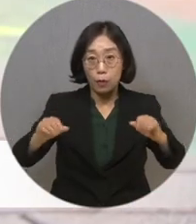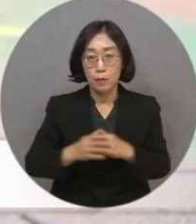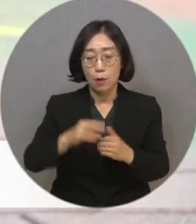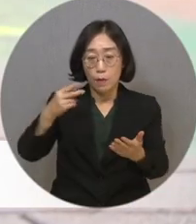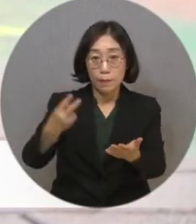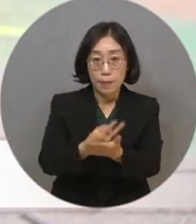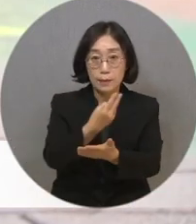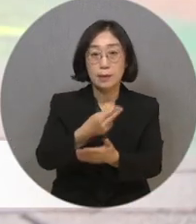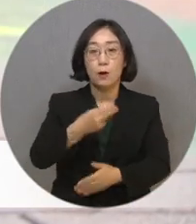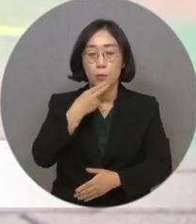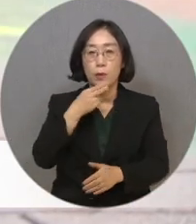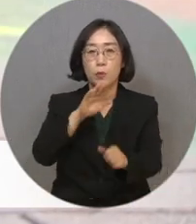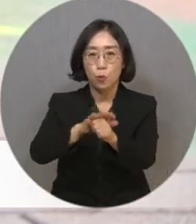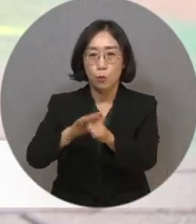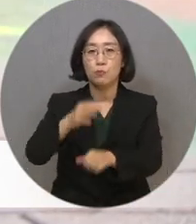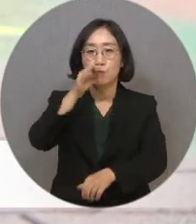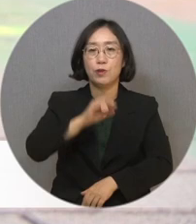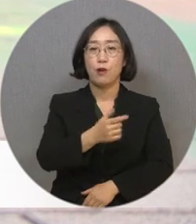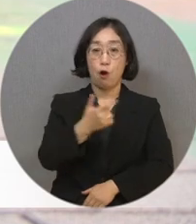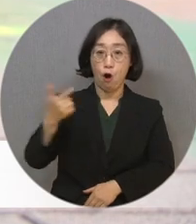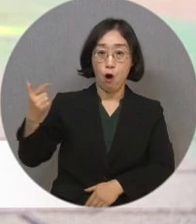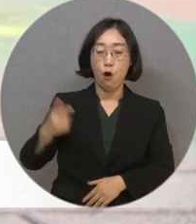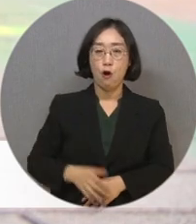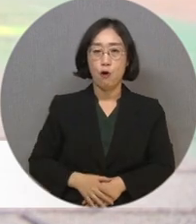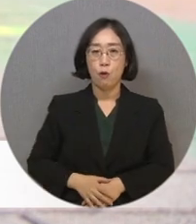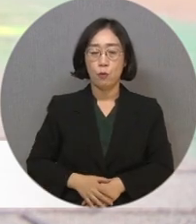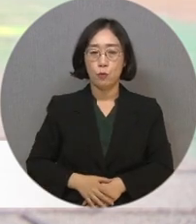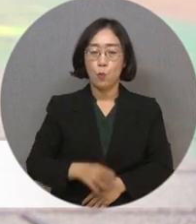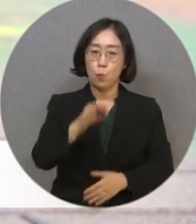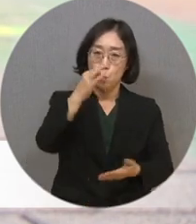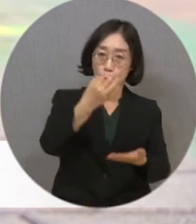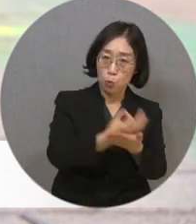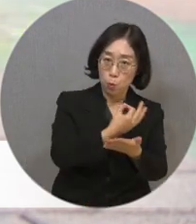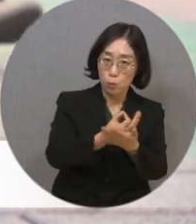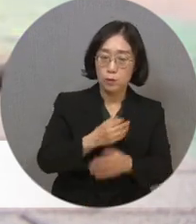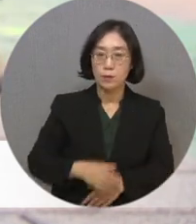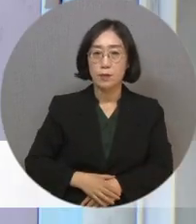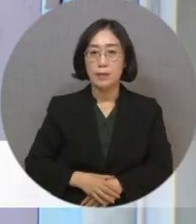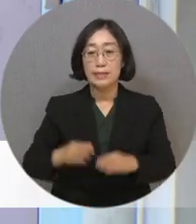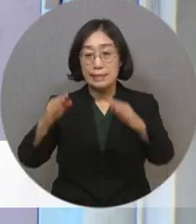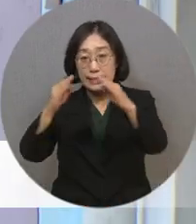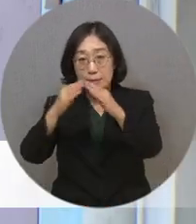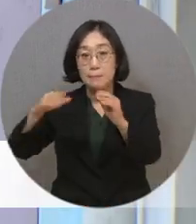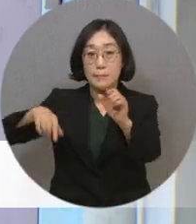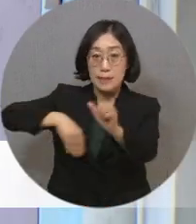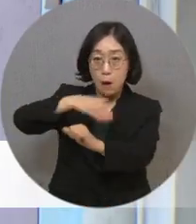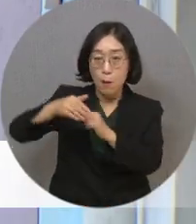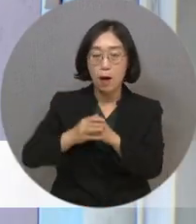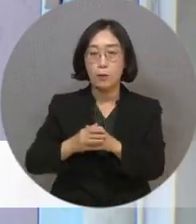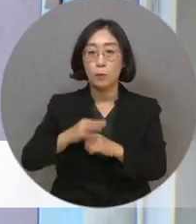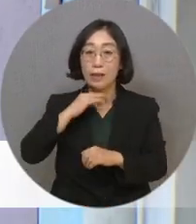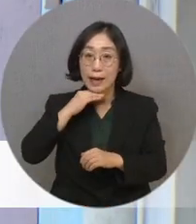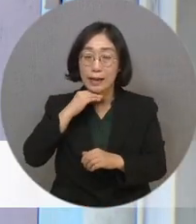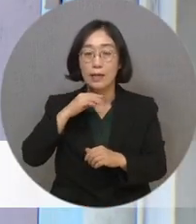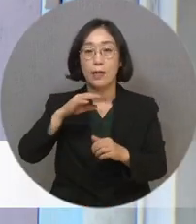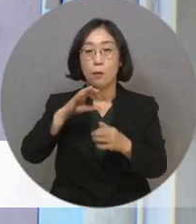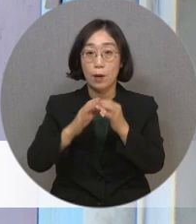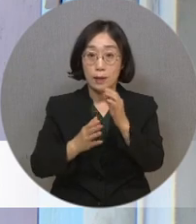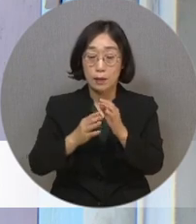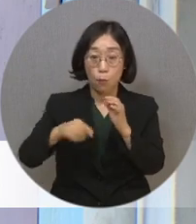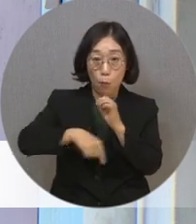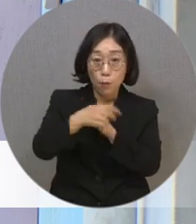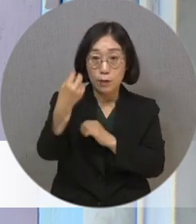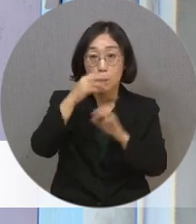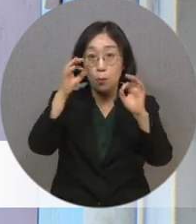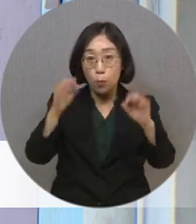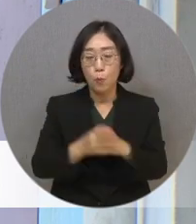도움이 될 것으로 기대됩니다. 또한 소득과 주거 형태, 연령, 건강 상태 등을 고려해 우선 지원이 필요한